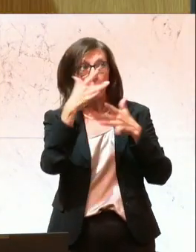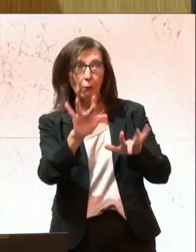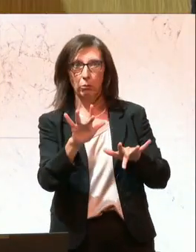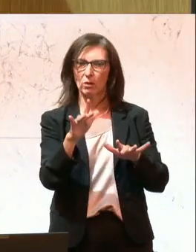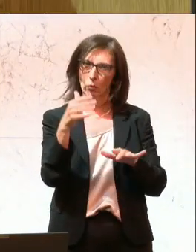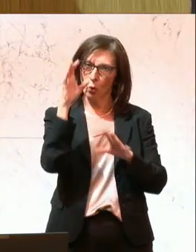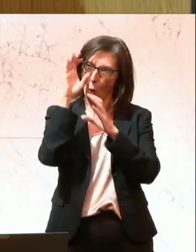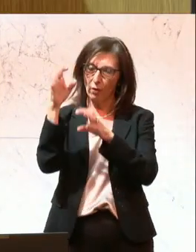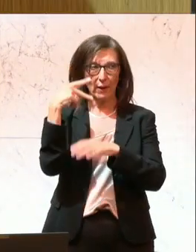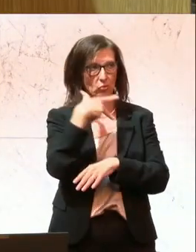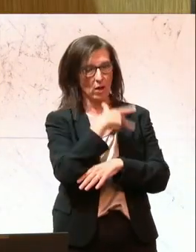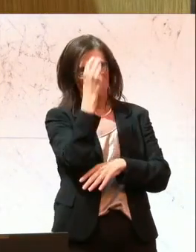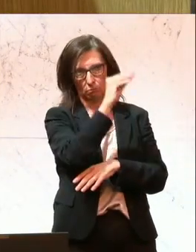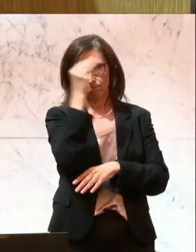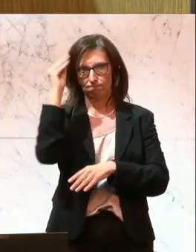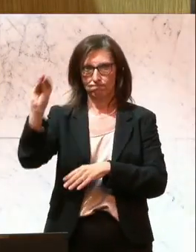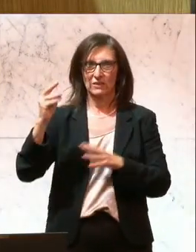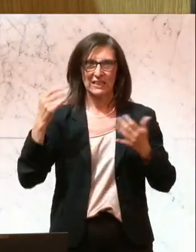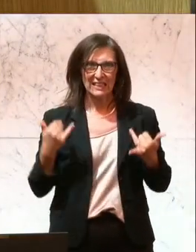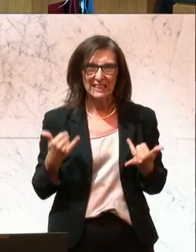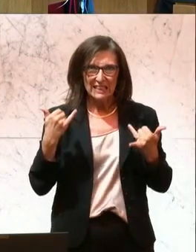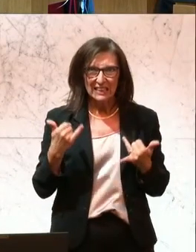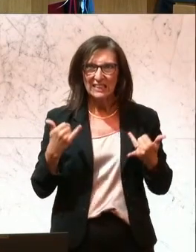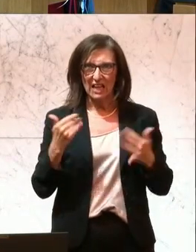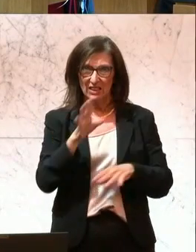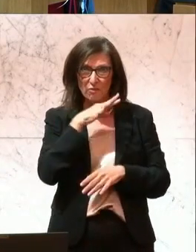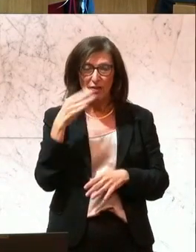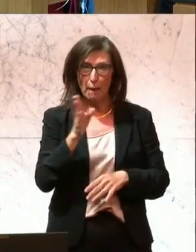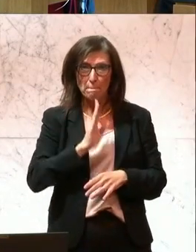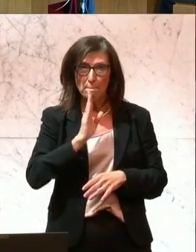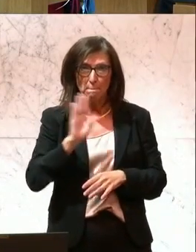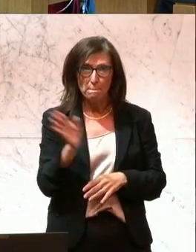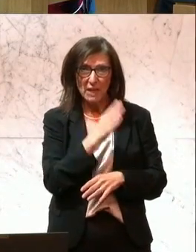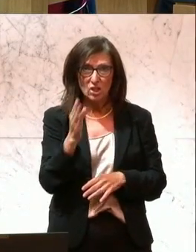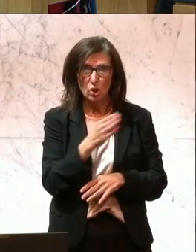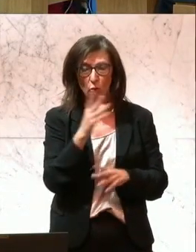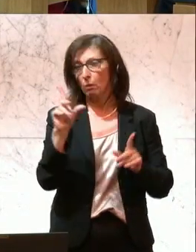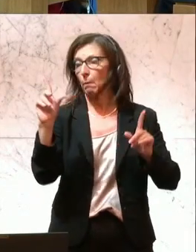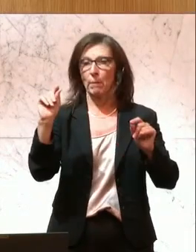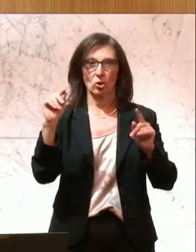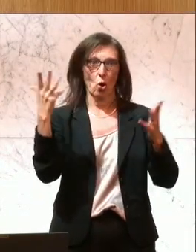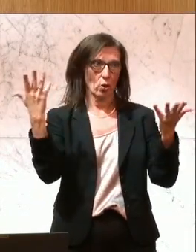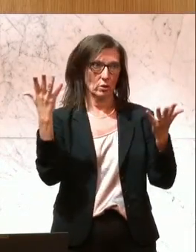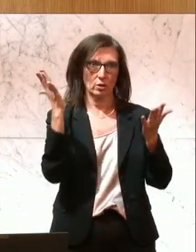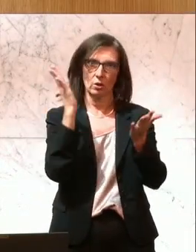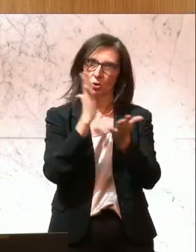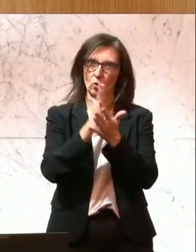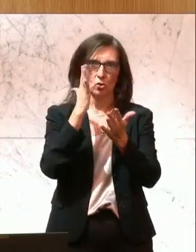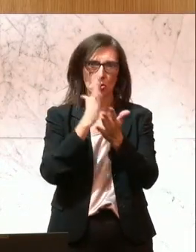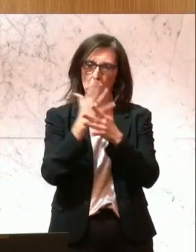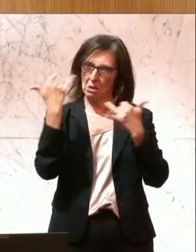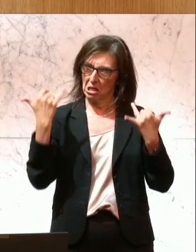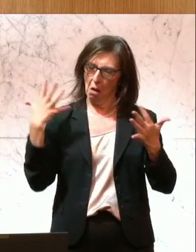sagen, mit der Pensionierungswelle der Babyboomer, ganz ehrlich, das war ein an die Wand fahren mit Anlauf, da gratuliere ich